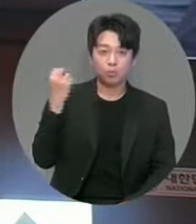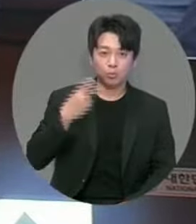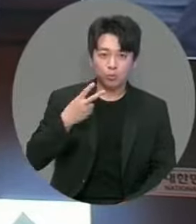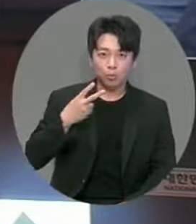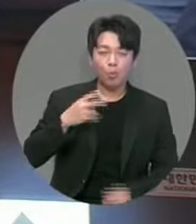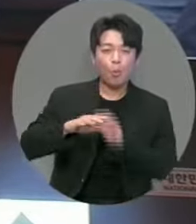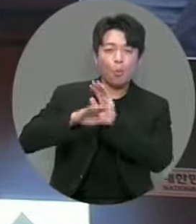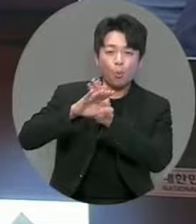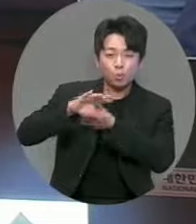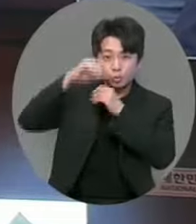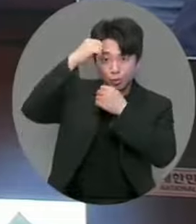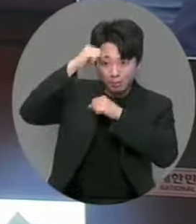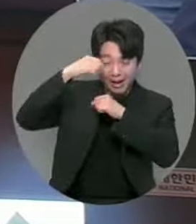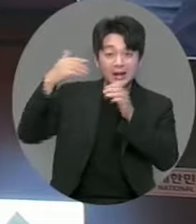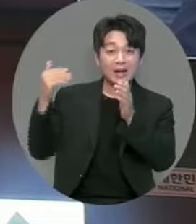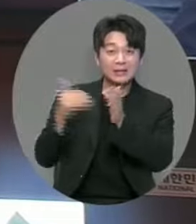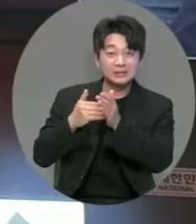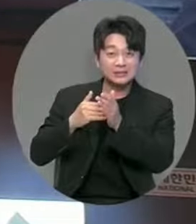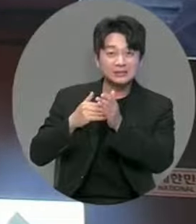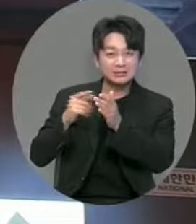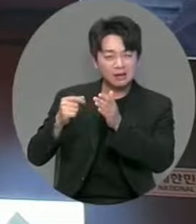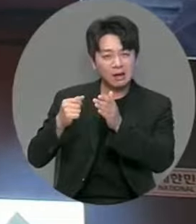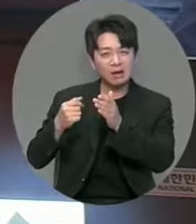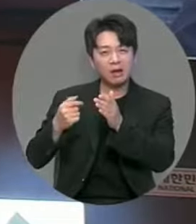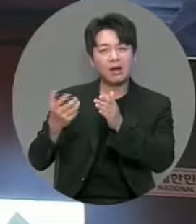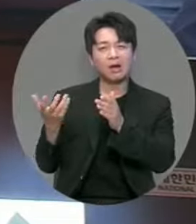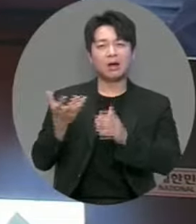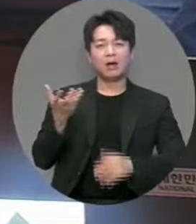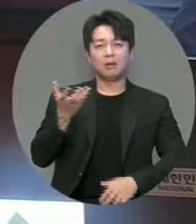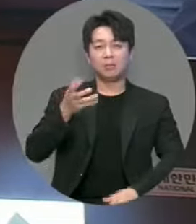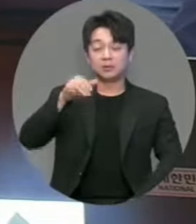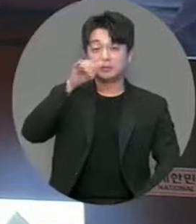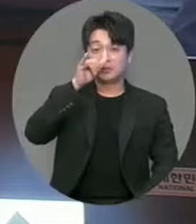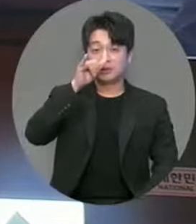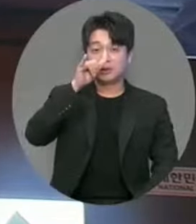전체가 지금 굉장히 통증이 있습니다. 그래서